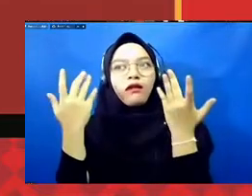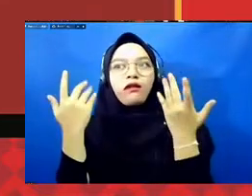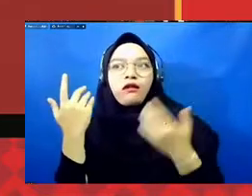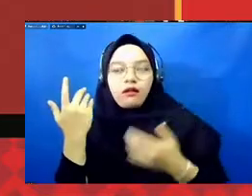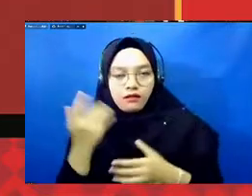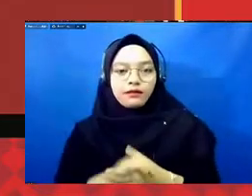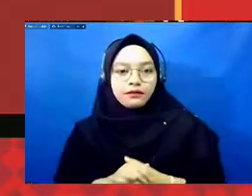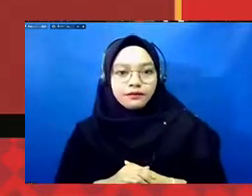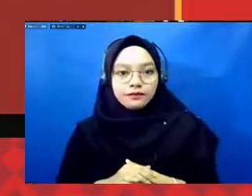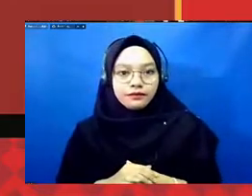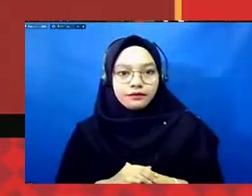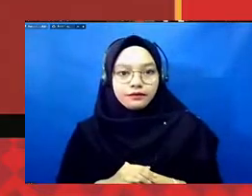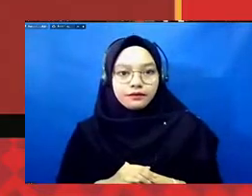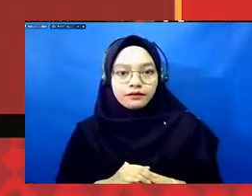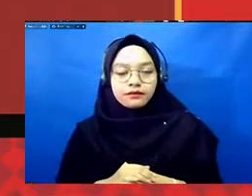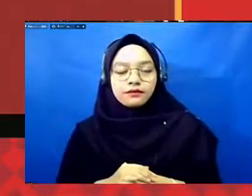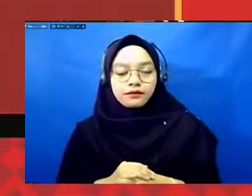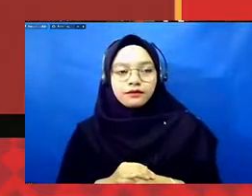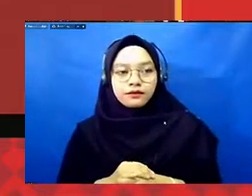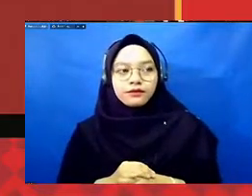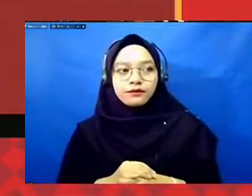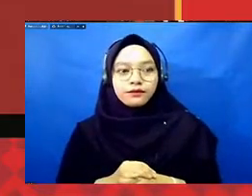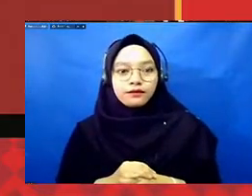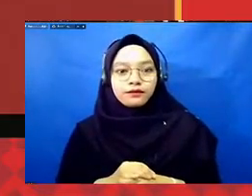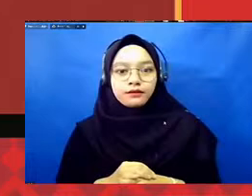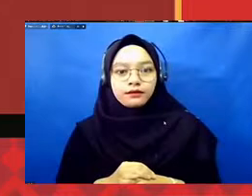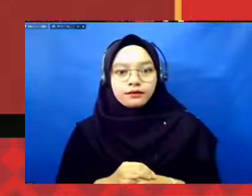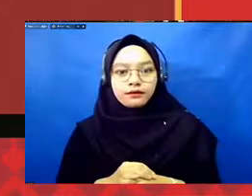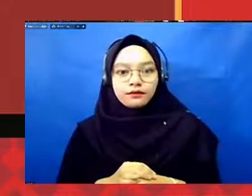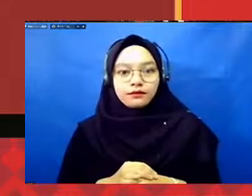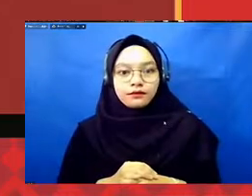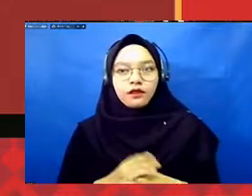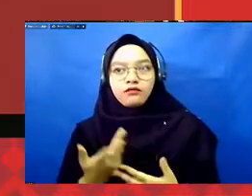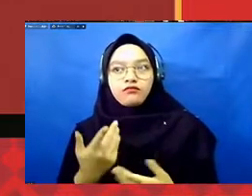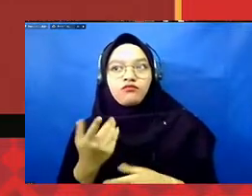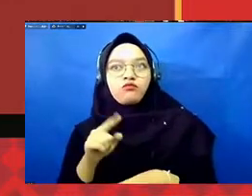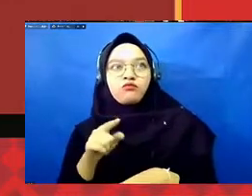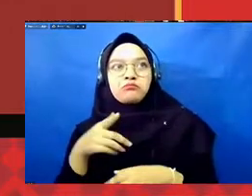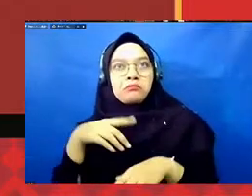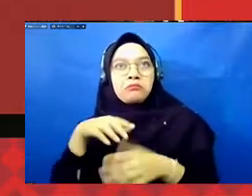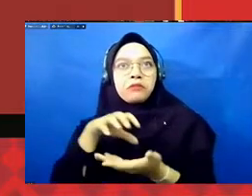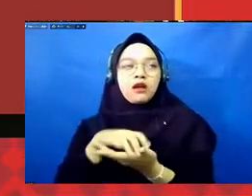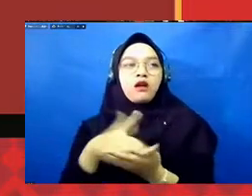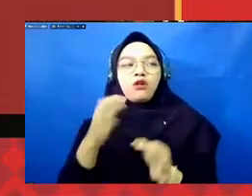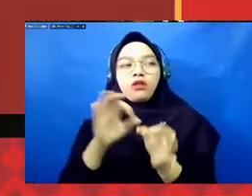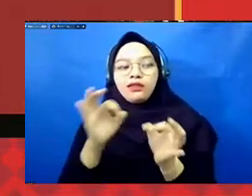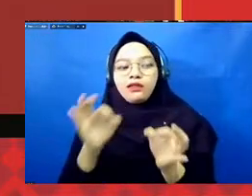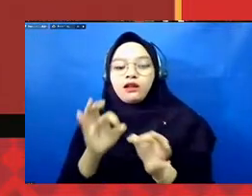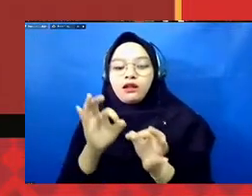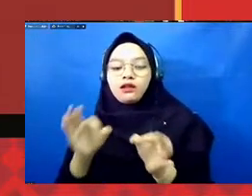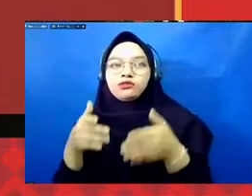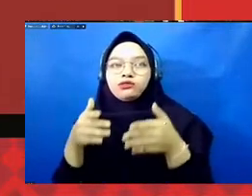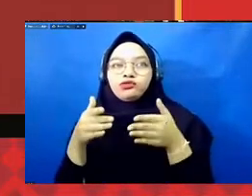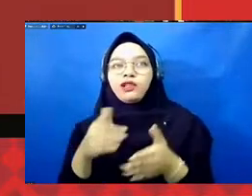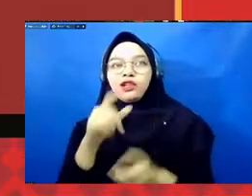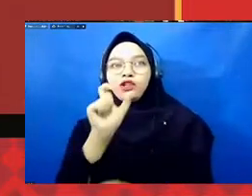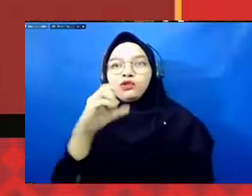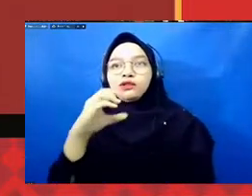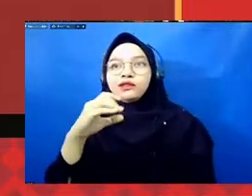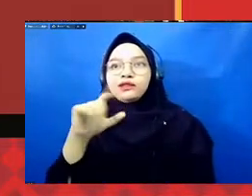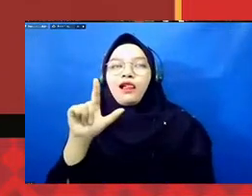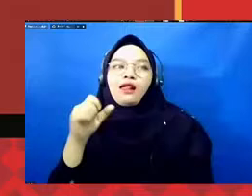rights cities, especially at UCSG World and UCSG